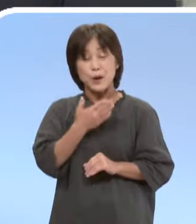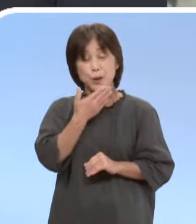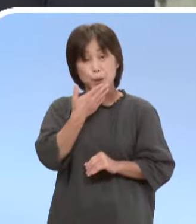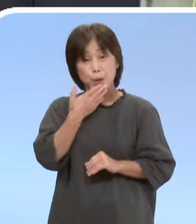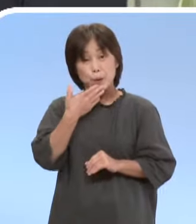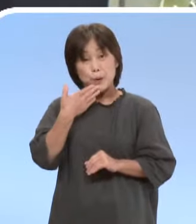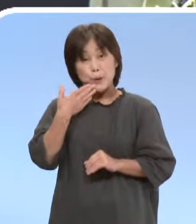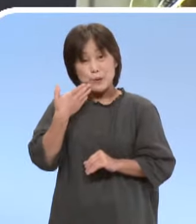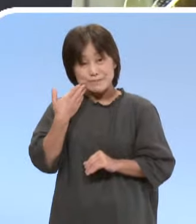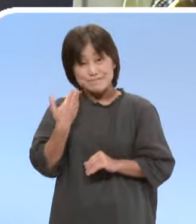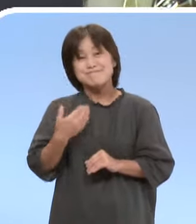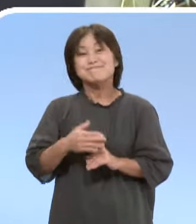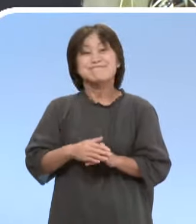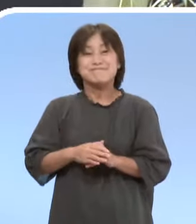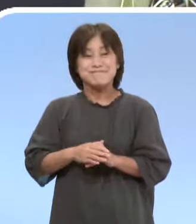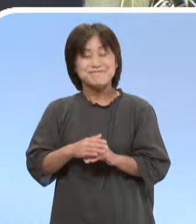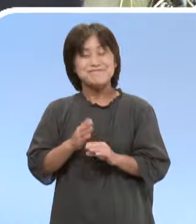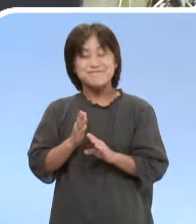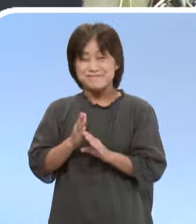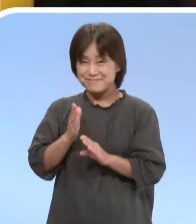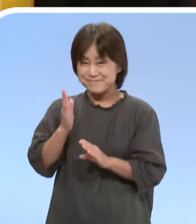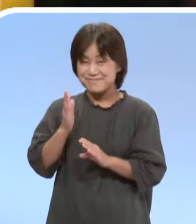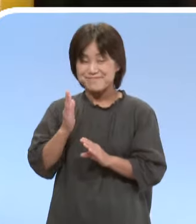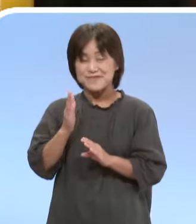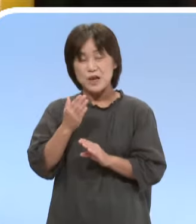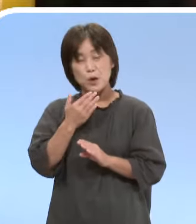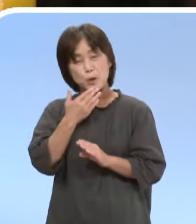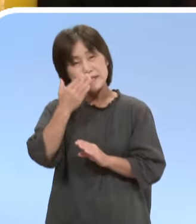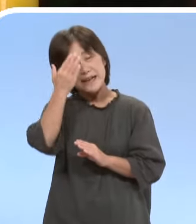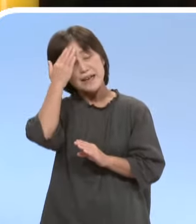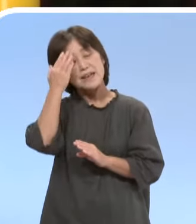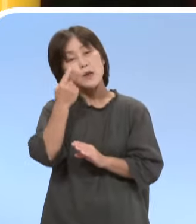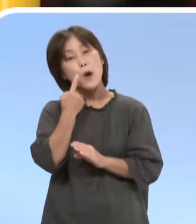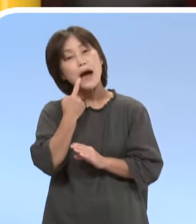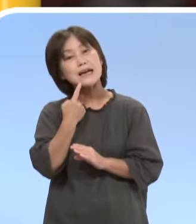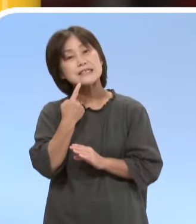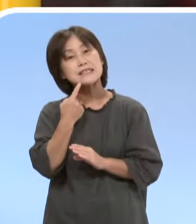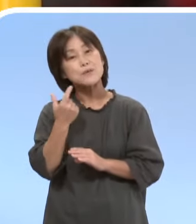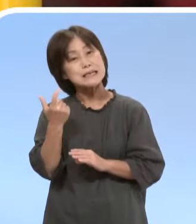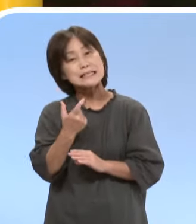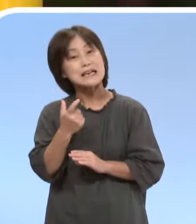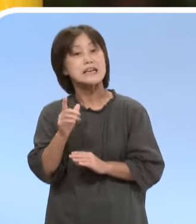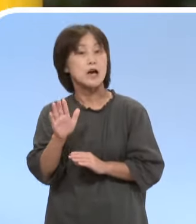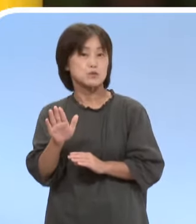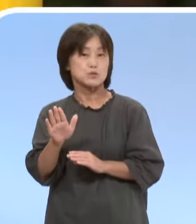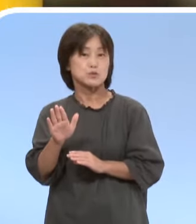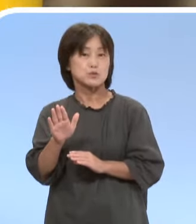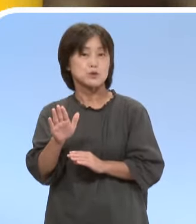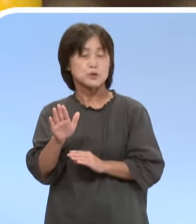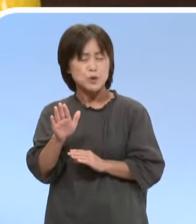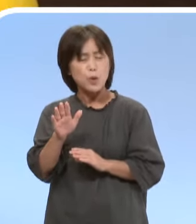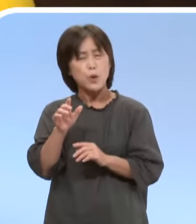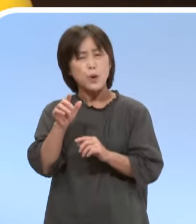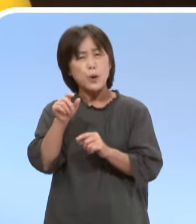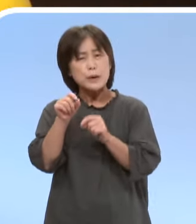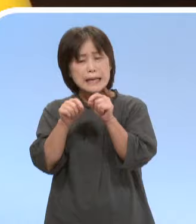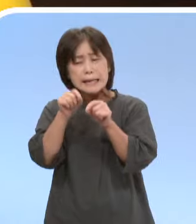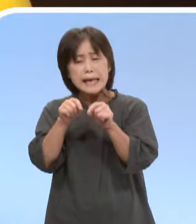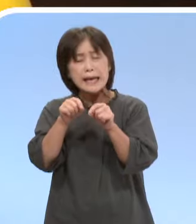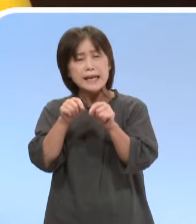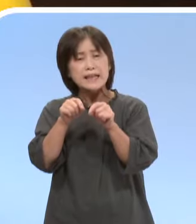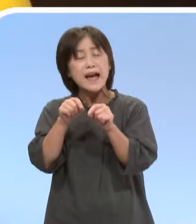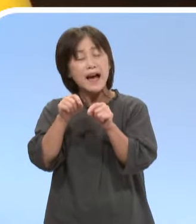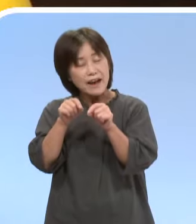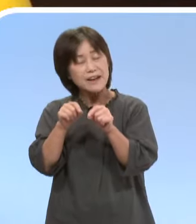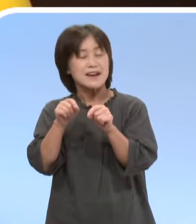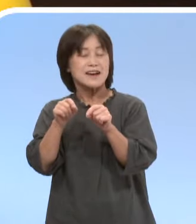めちゃくちゃ美味しいです。 ありがとうございます。 あのお酒のやっぱ味わいもしっかりありながらも、やっぱこの種とかもある分